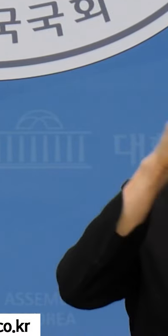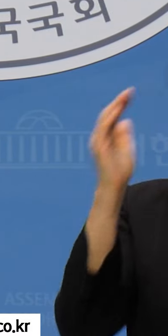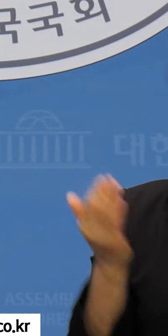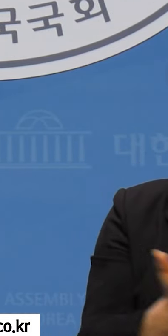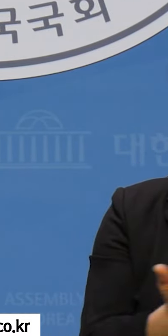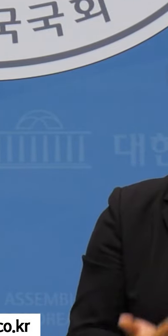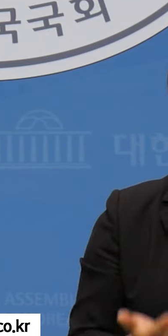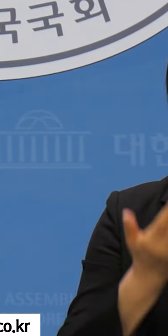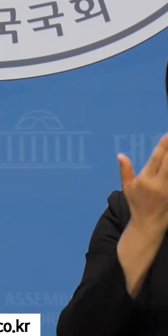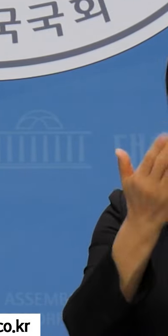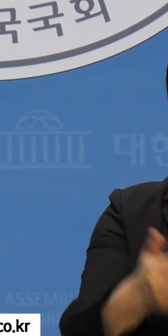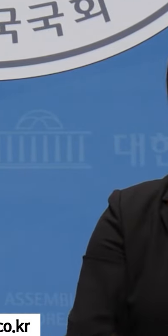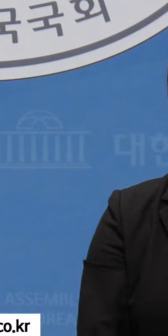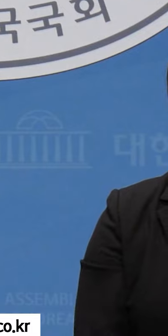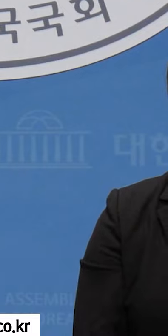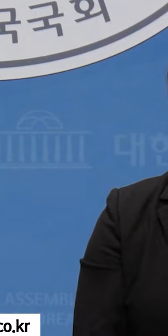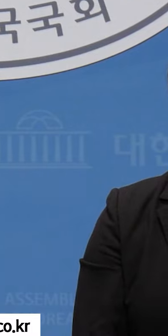다하겠습니다.